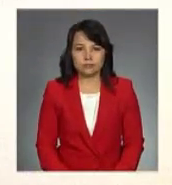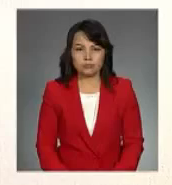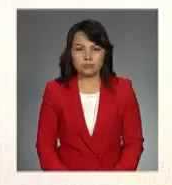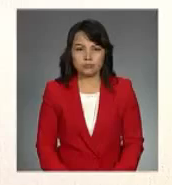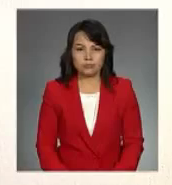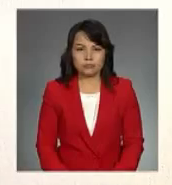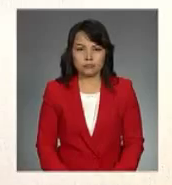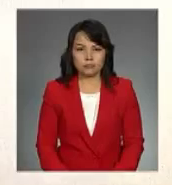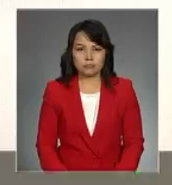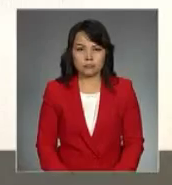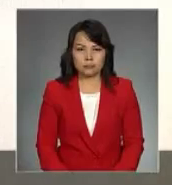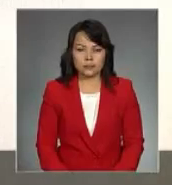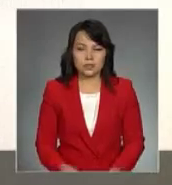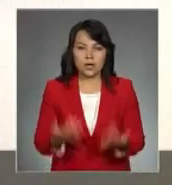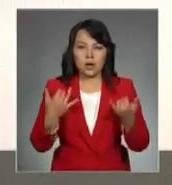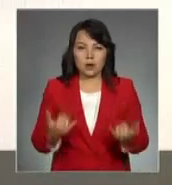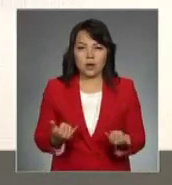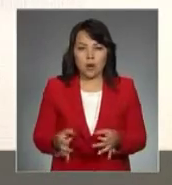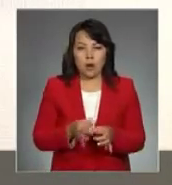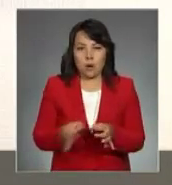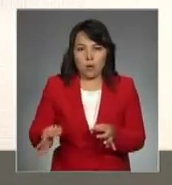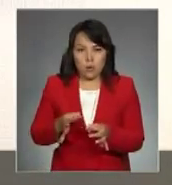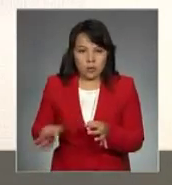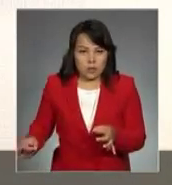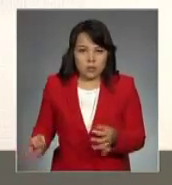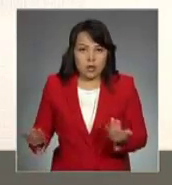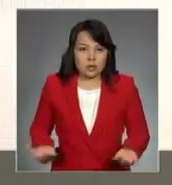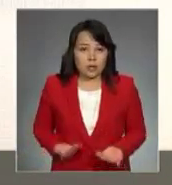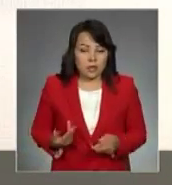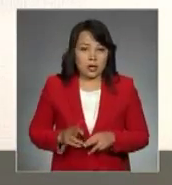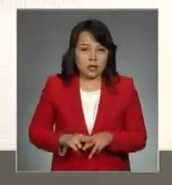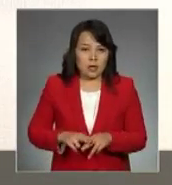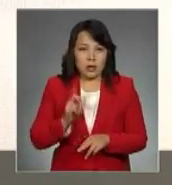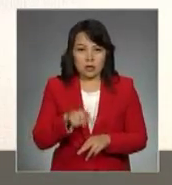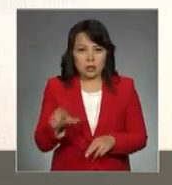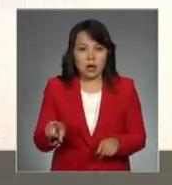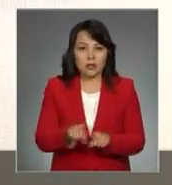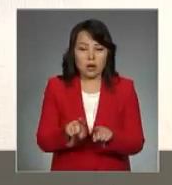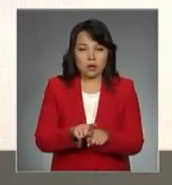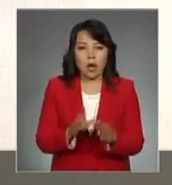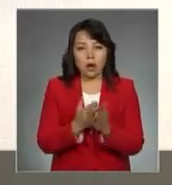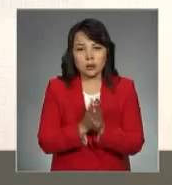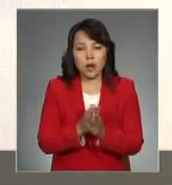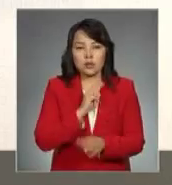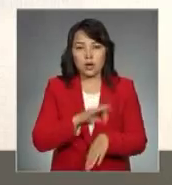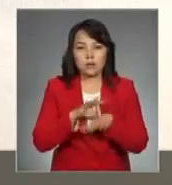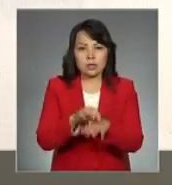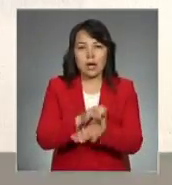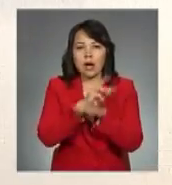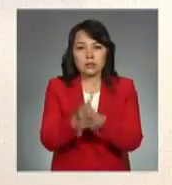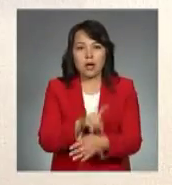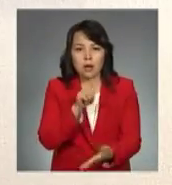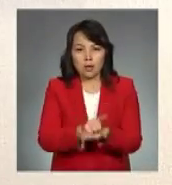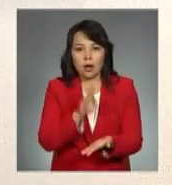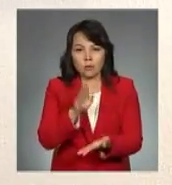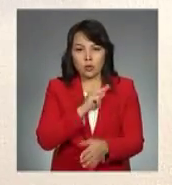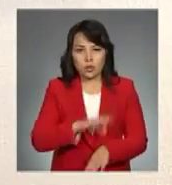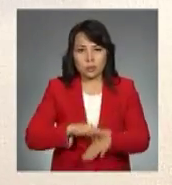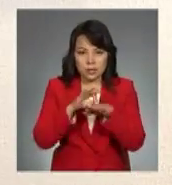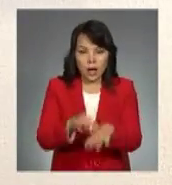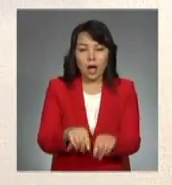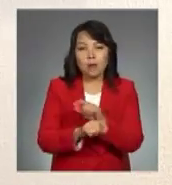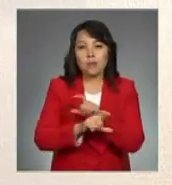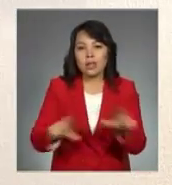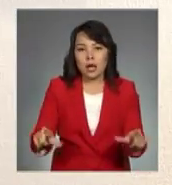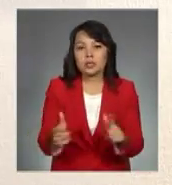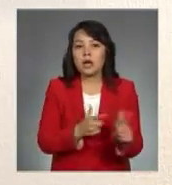Барлық өңірлермен қазіргі таңда жұмыс жалғастыруда, оқулықтармен қамтамасыз ету, жаңа